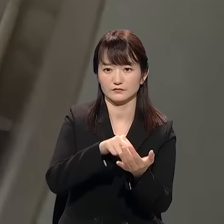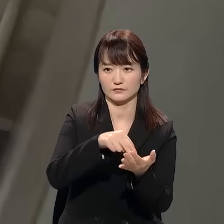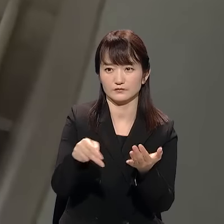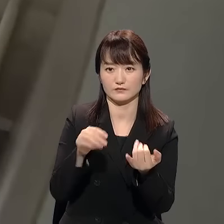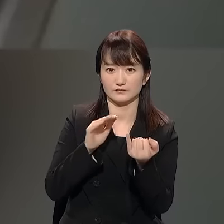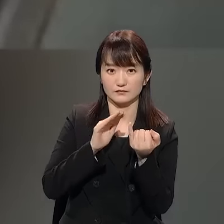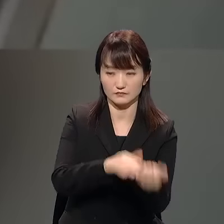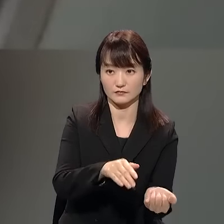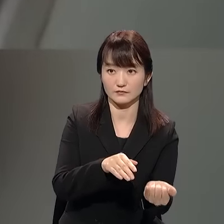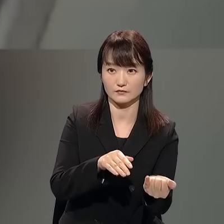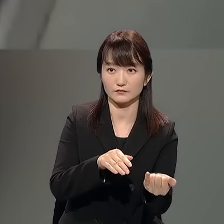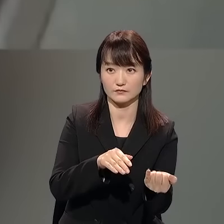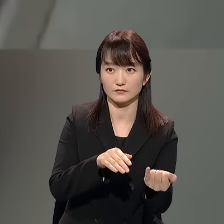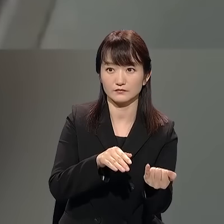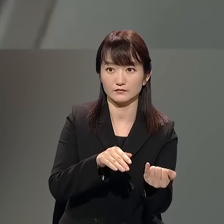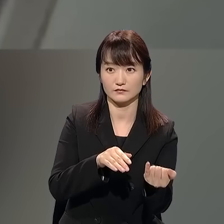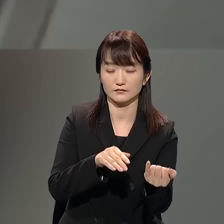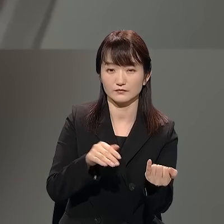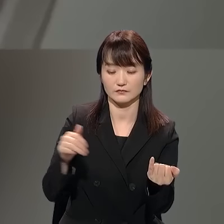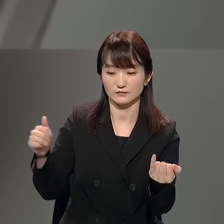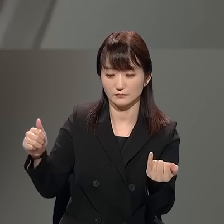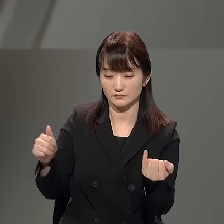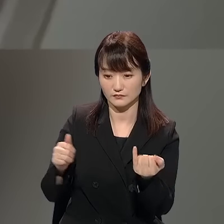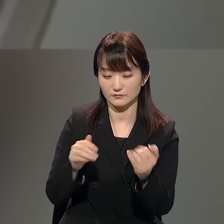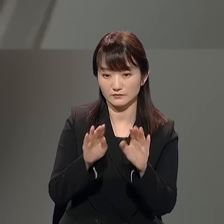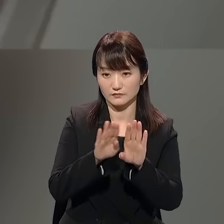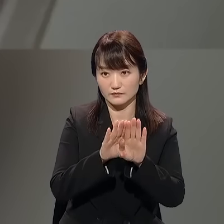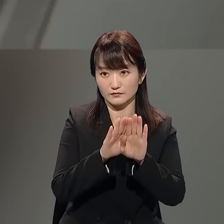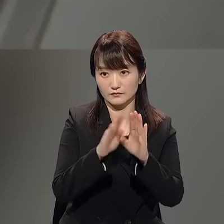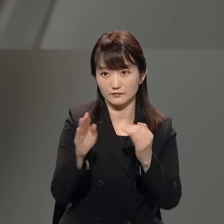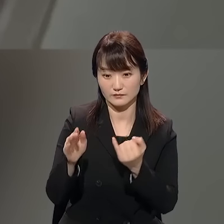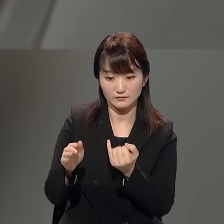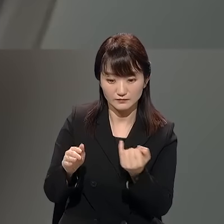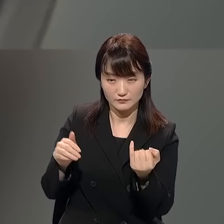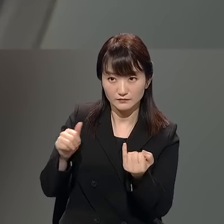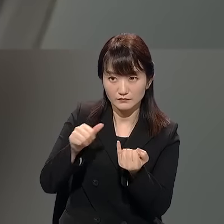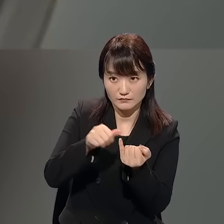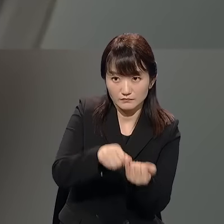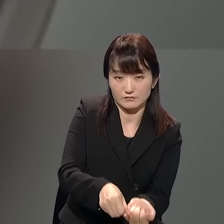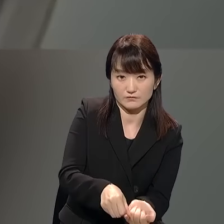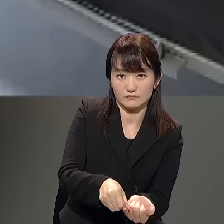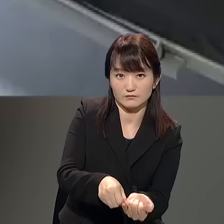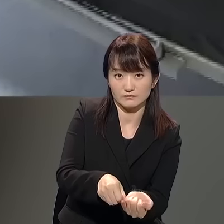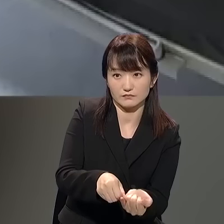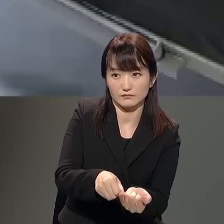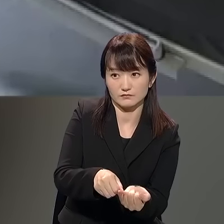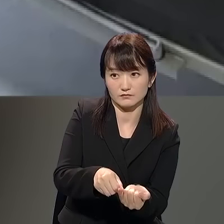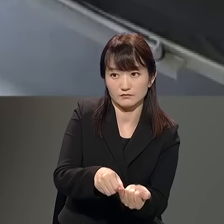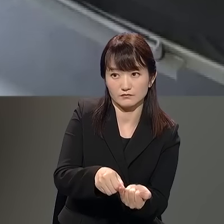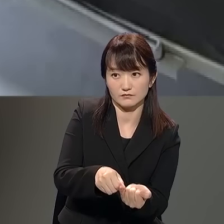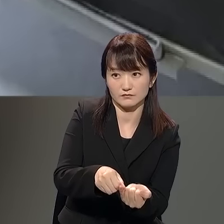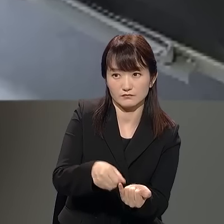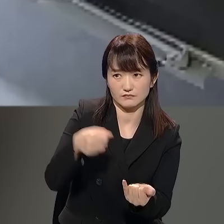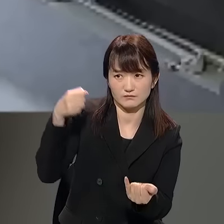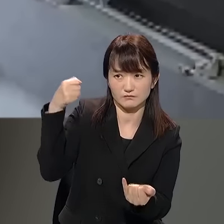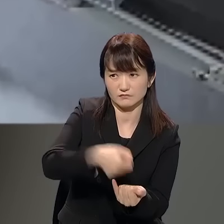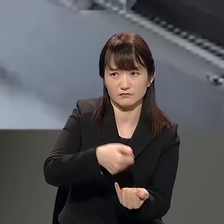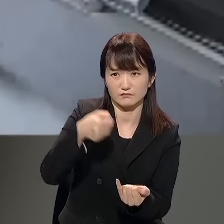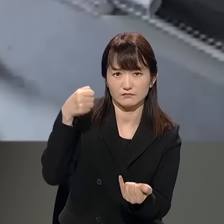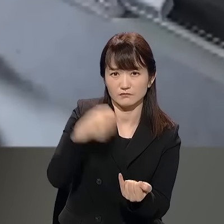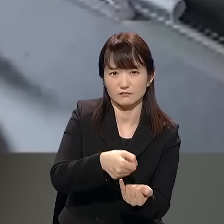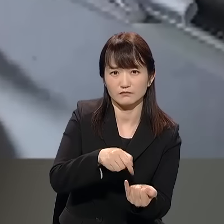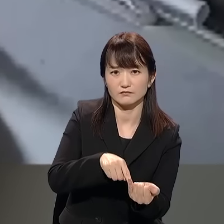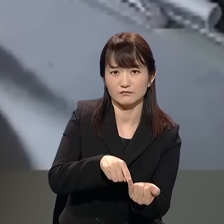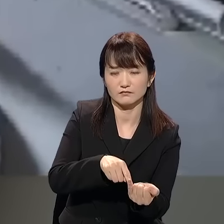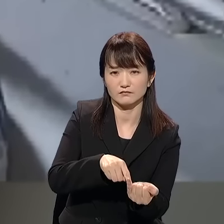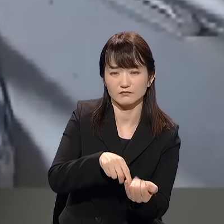거칠게 뿌리 치기도 하는데요이 병실을 나오려는 피해자를 눕히고 올라가서는네 네 주먹을 마구마구 휘두른 모습도